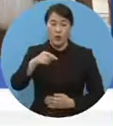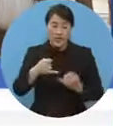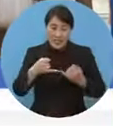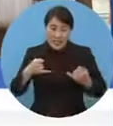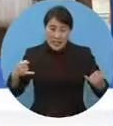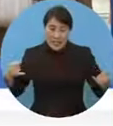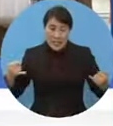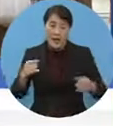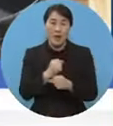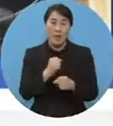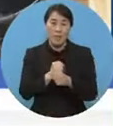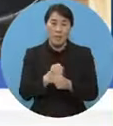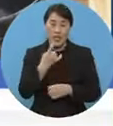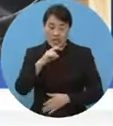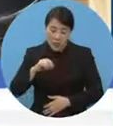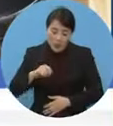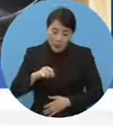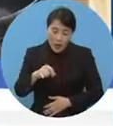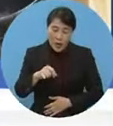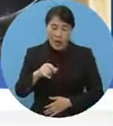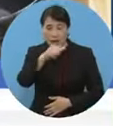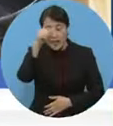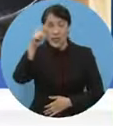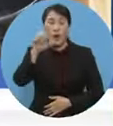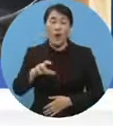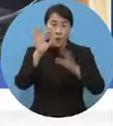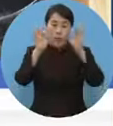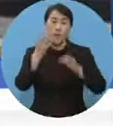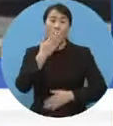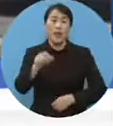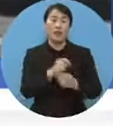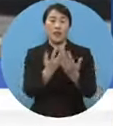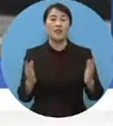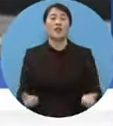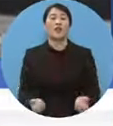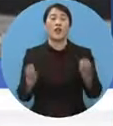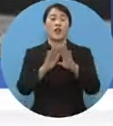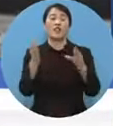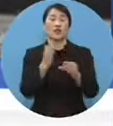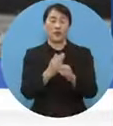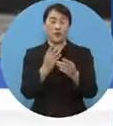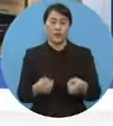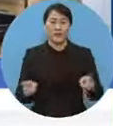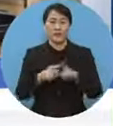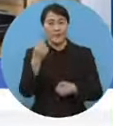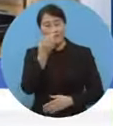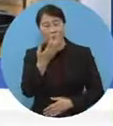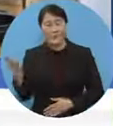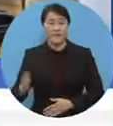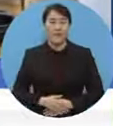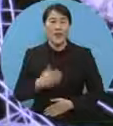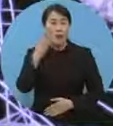명주 씨를 뽑아내는 누에 일생을 한자리에서 볼 수 있는 특별한 전시회가 전남 농업박물관에서 열리고 있습니다. 함께